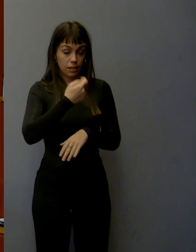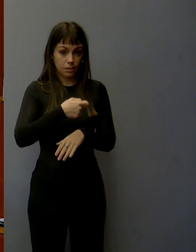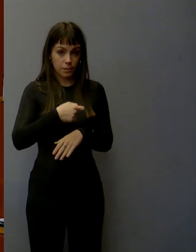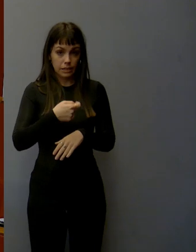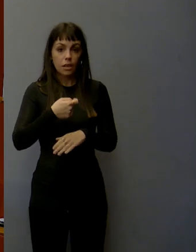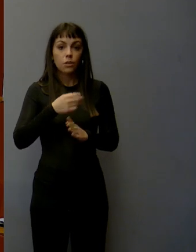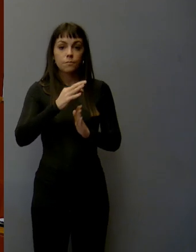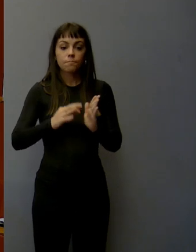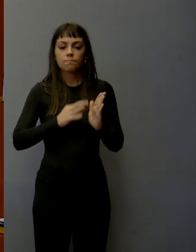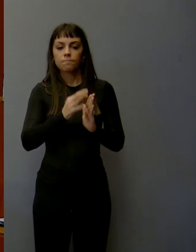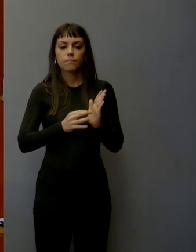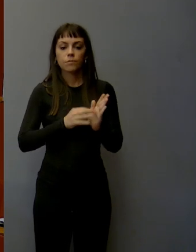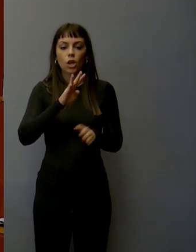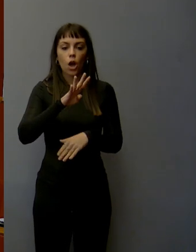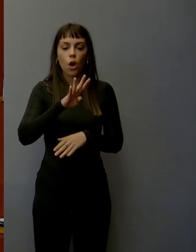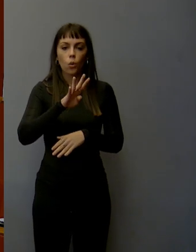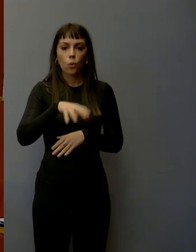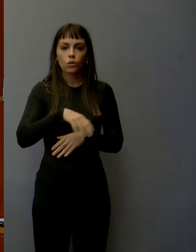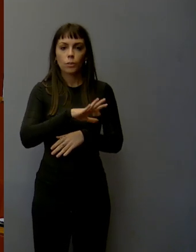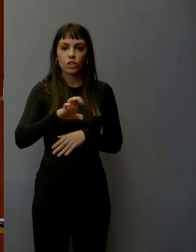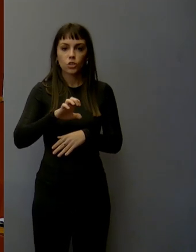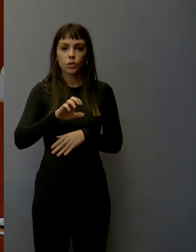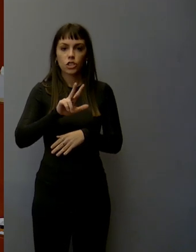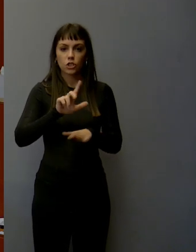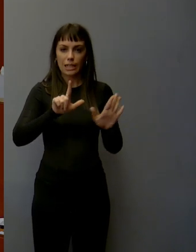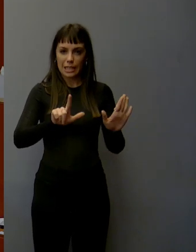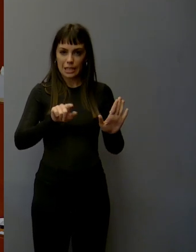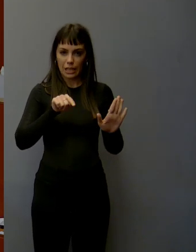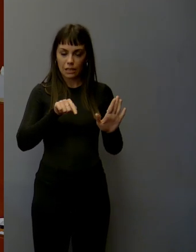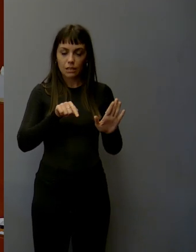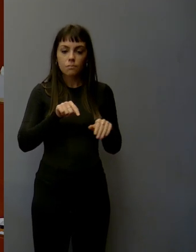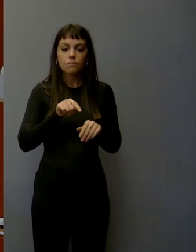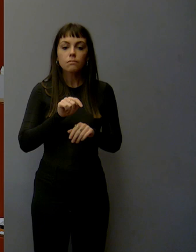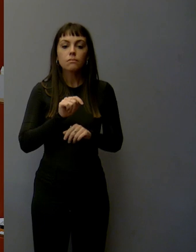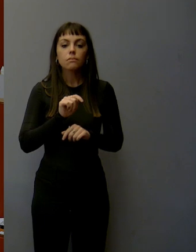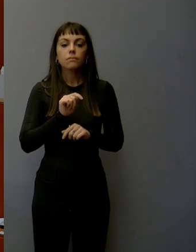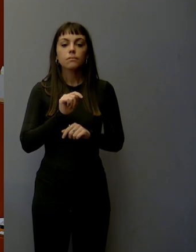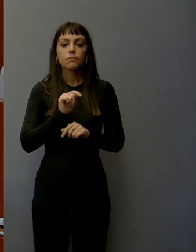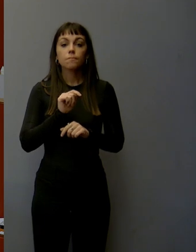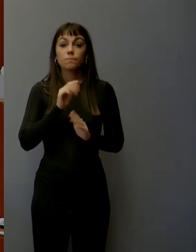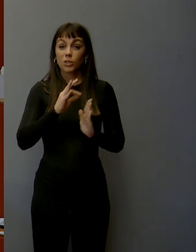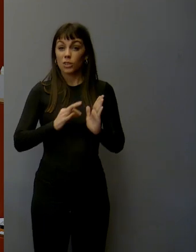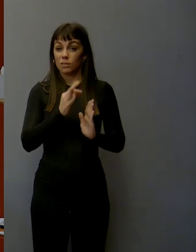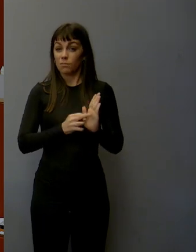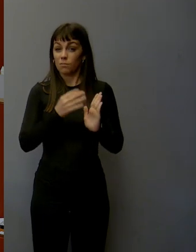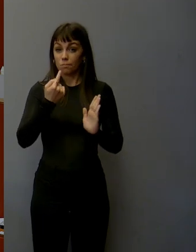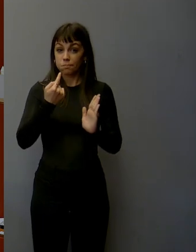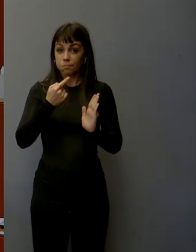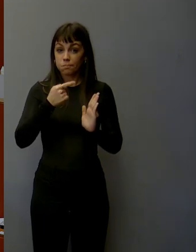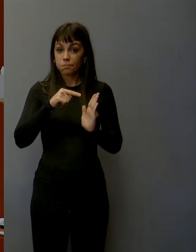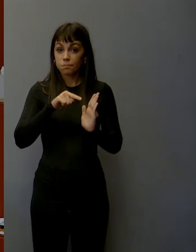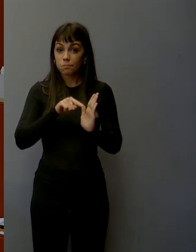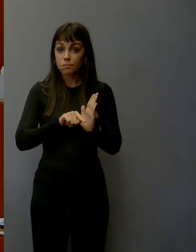giorno 4.50037 e questo diciamo ordine del giorno si